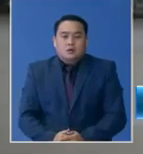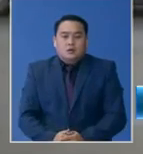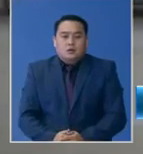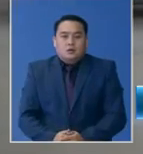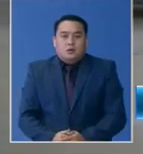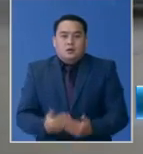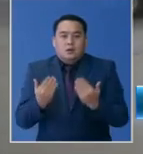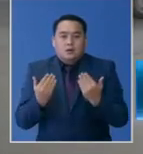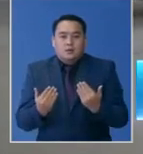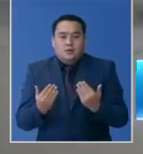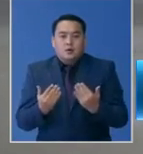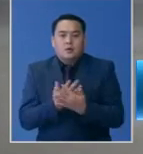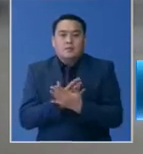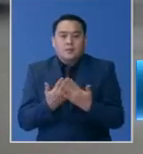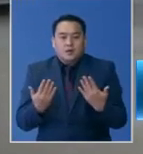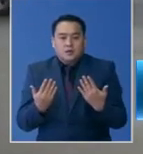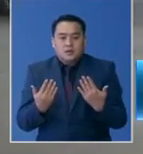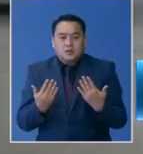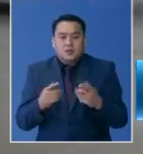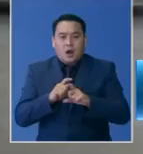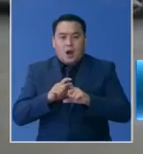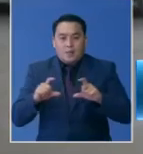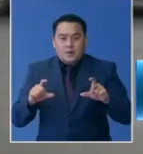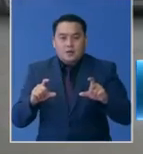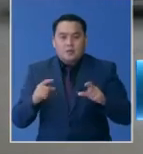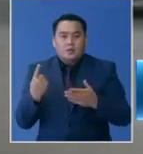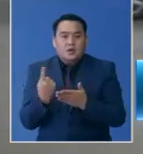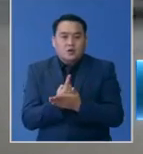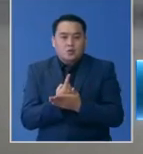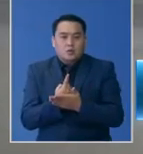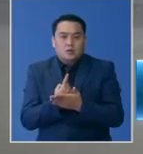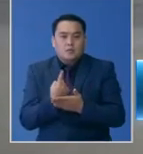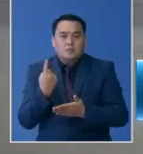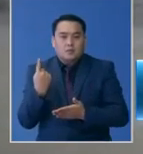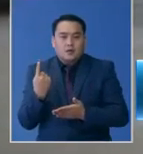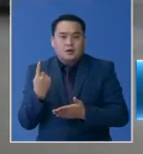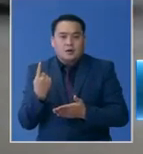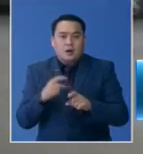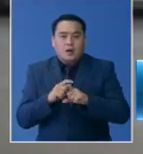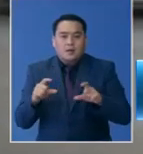Бүгін бірнеше құрылыс объектілерінде, біреуінде, бір объектіде